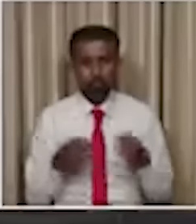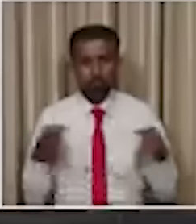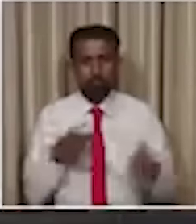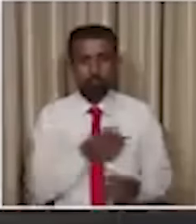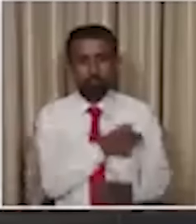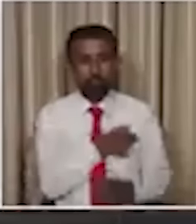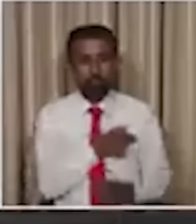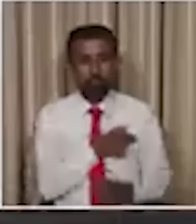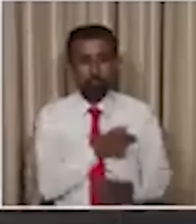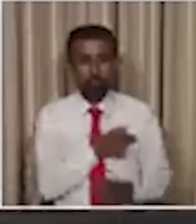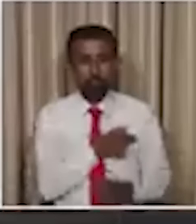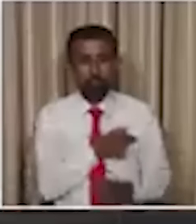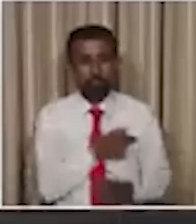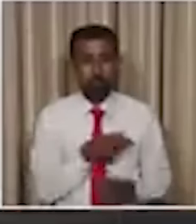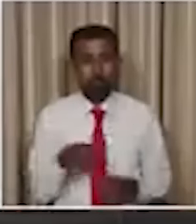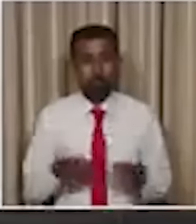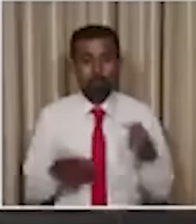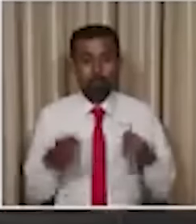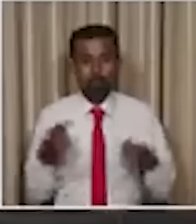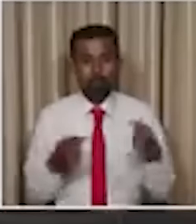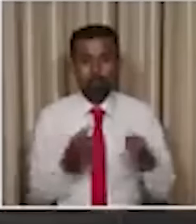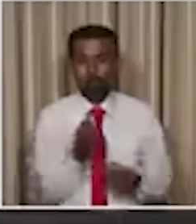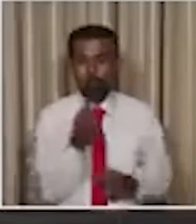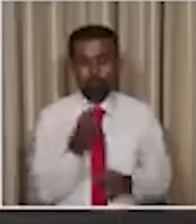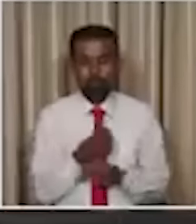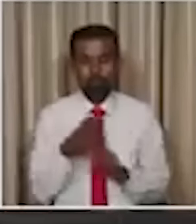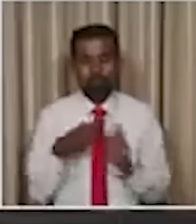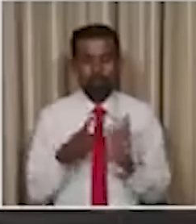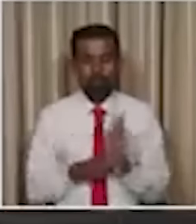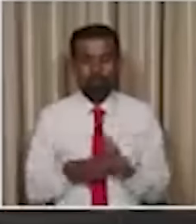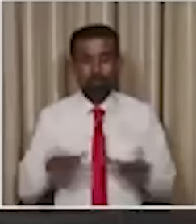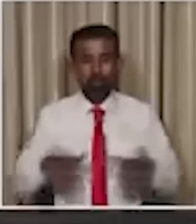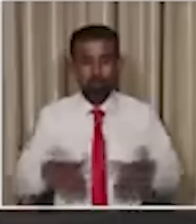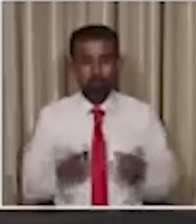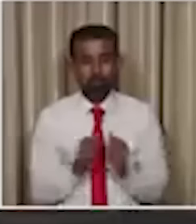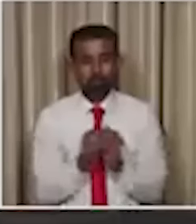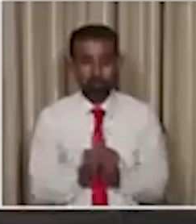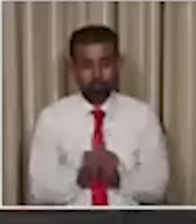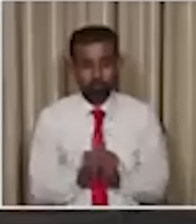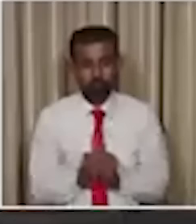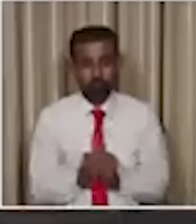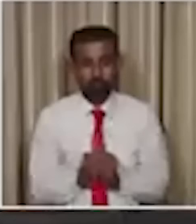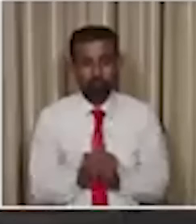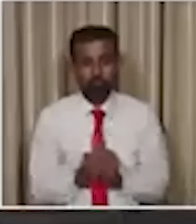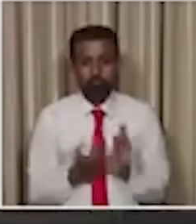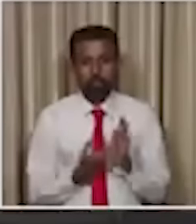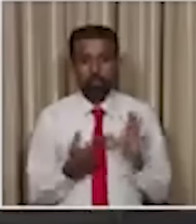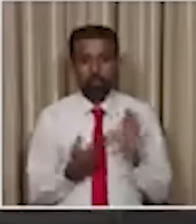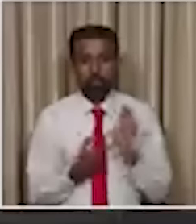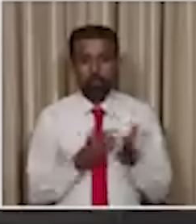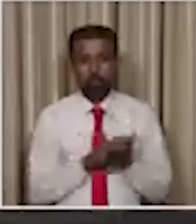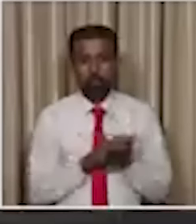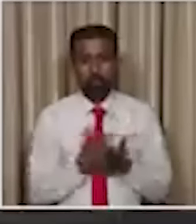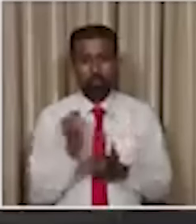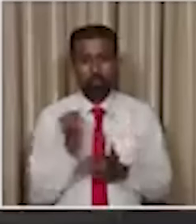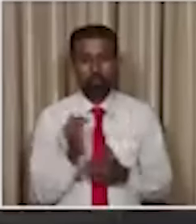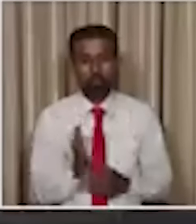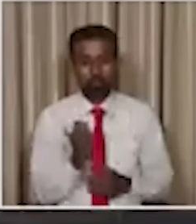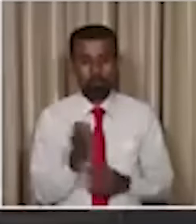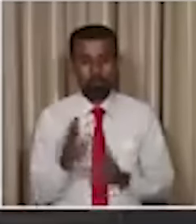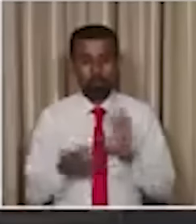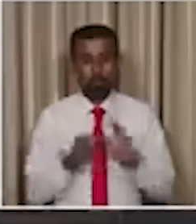විපක්ෂනායකතුමා මේ විවාදයේදී සඳහන් කළා ගල්නිගම මුරපොලේ රාජකාරණී කරන ලද රත්න කුමාර නිලධාරියා විසින්